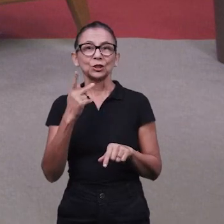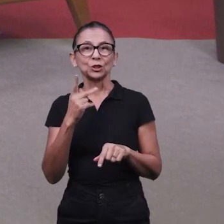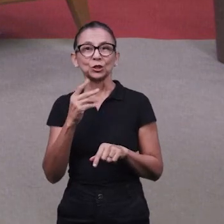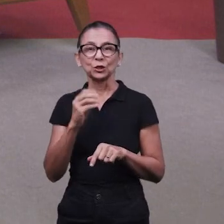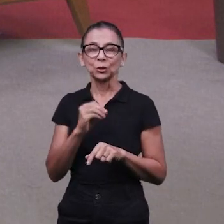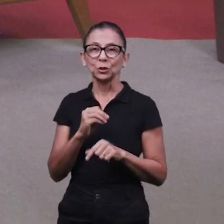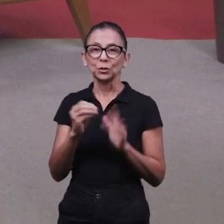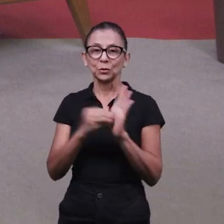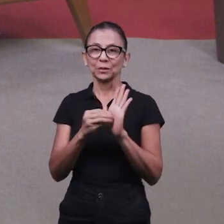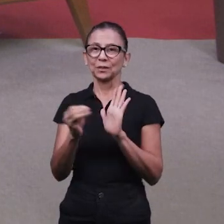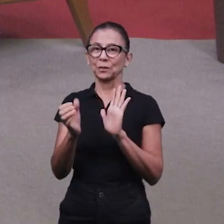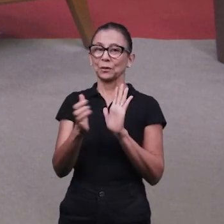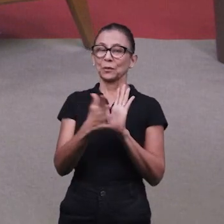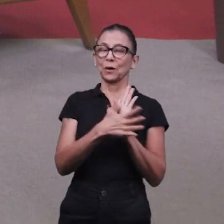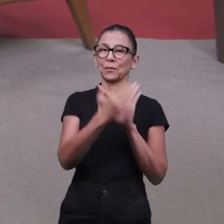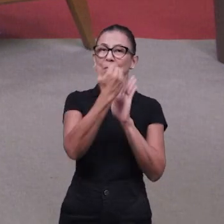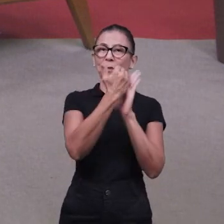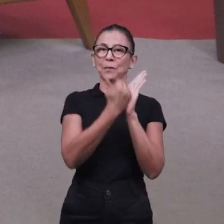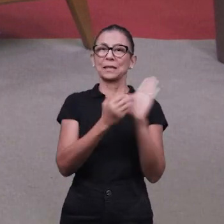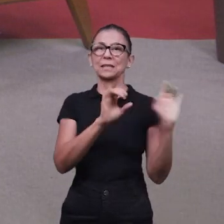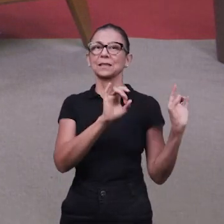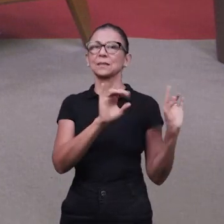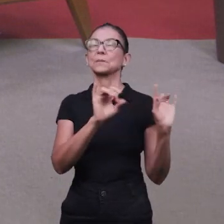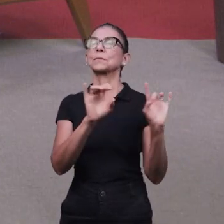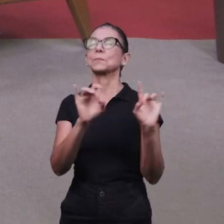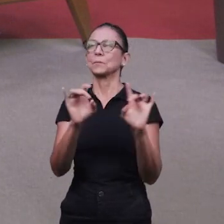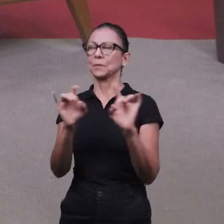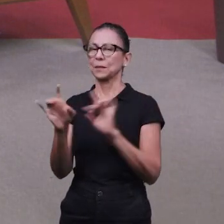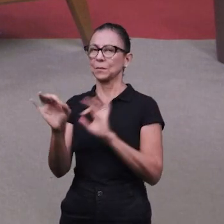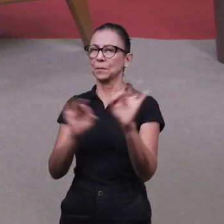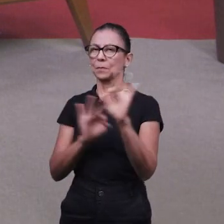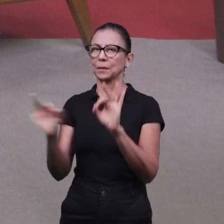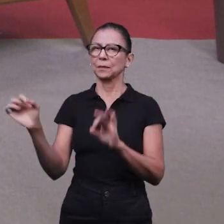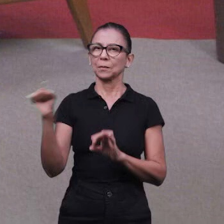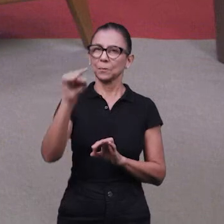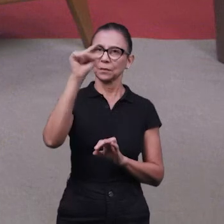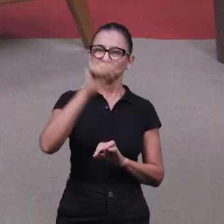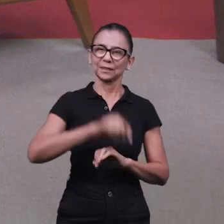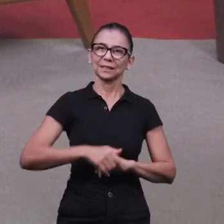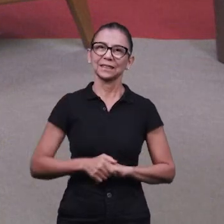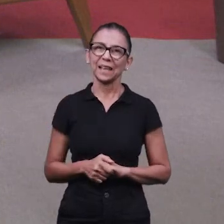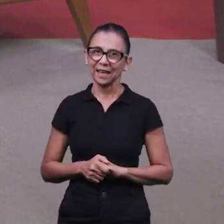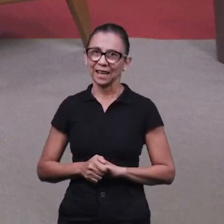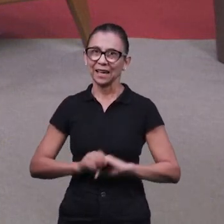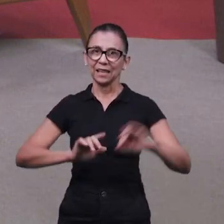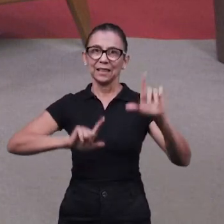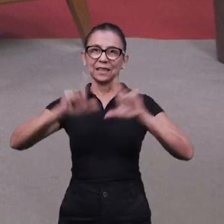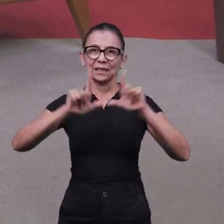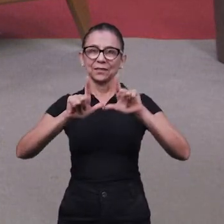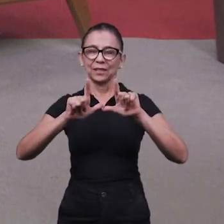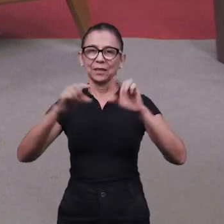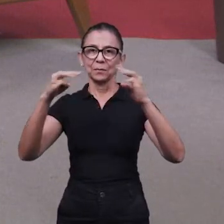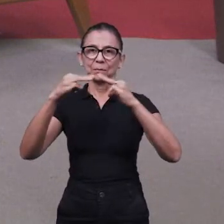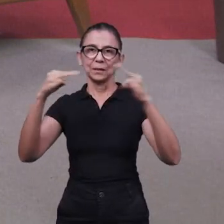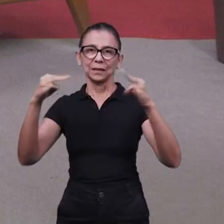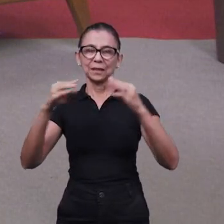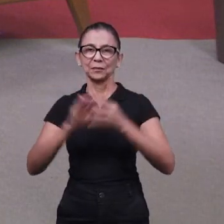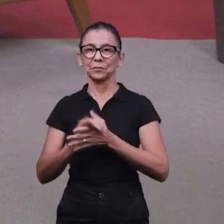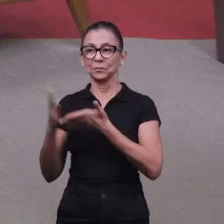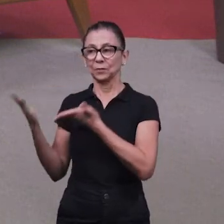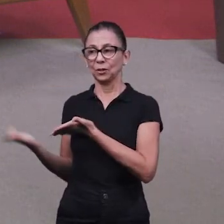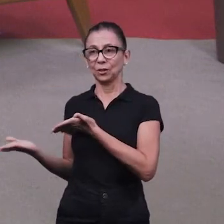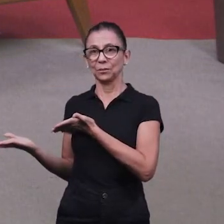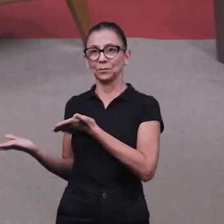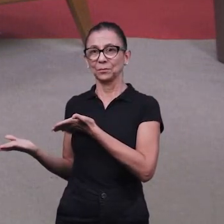juillet, vous assistez à de nouveaux contenus dans une programmation spéciale préparée pour vous dans